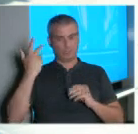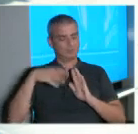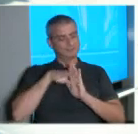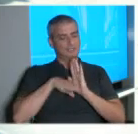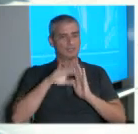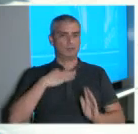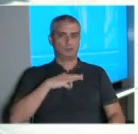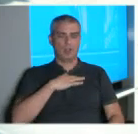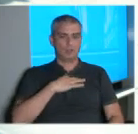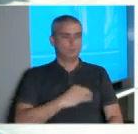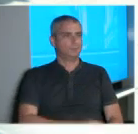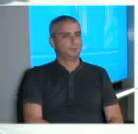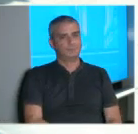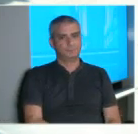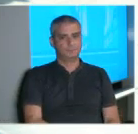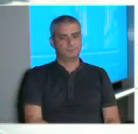היום שלנו.